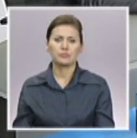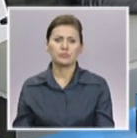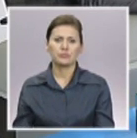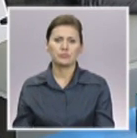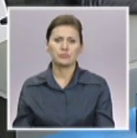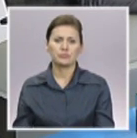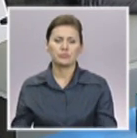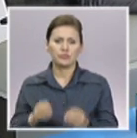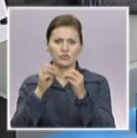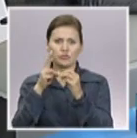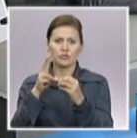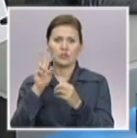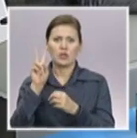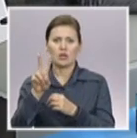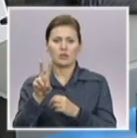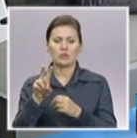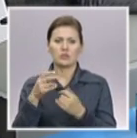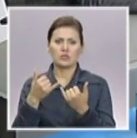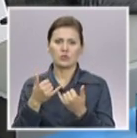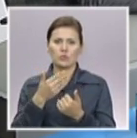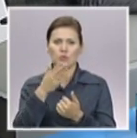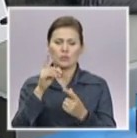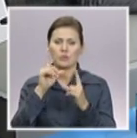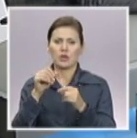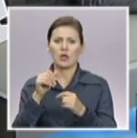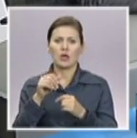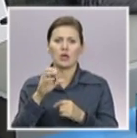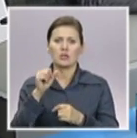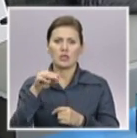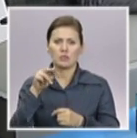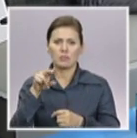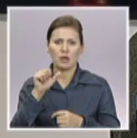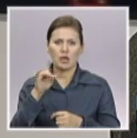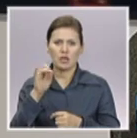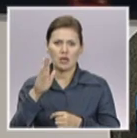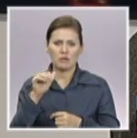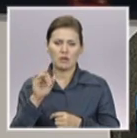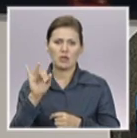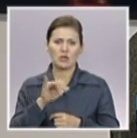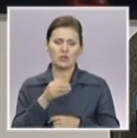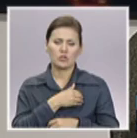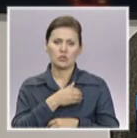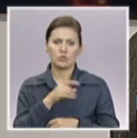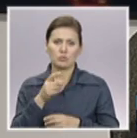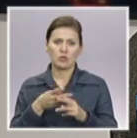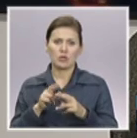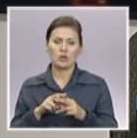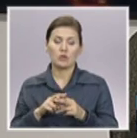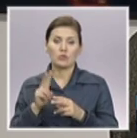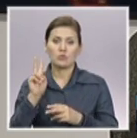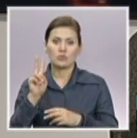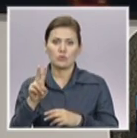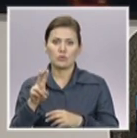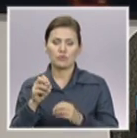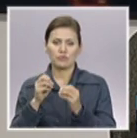насчет 12-го троллейбуса. Сейчас он ходит по улице Сатпаева. И желательно, чтобы этот